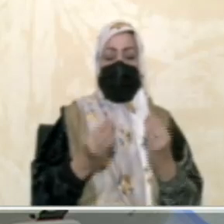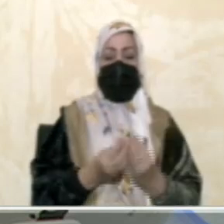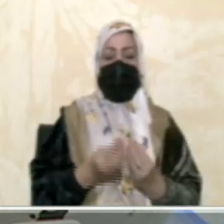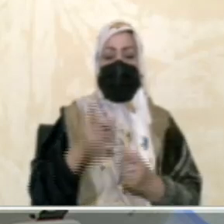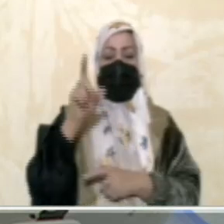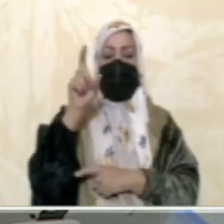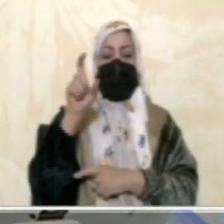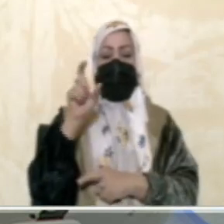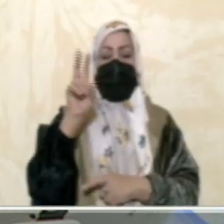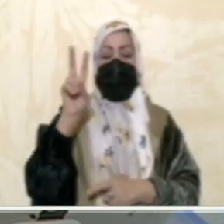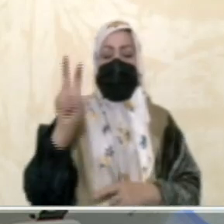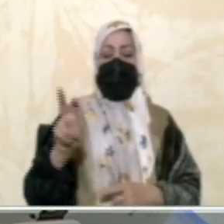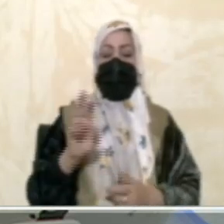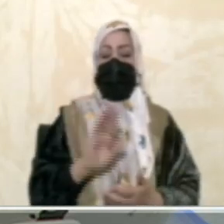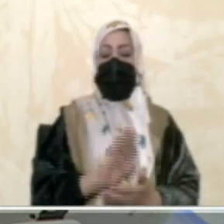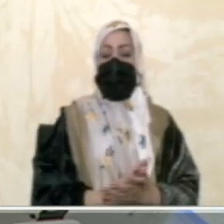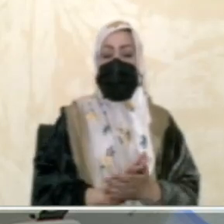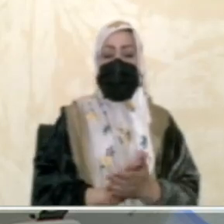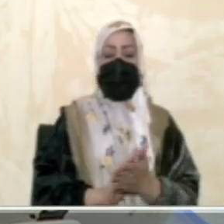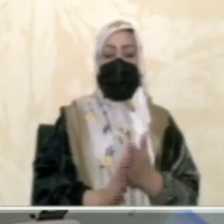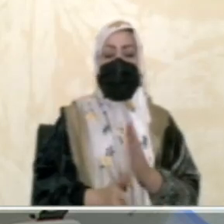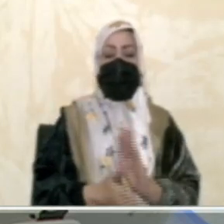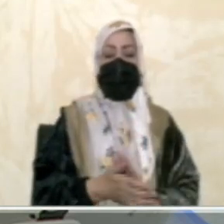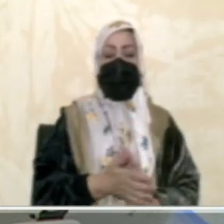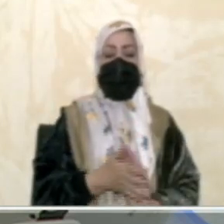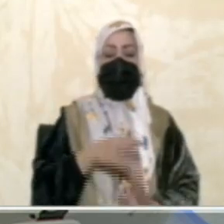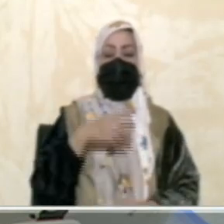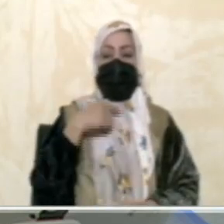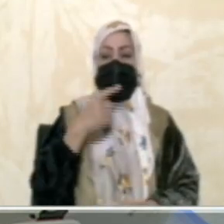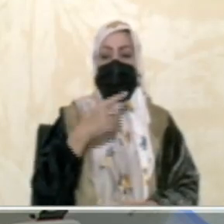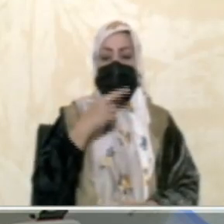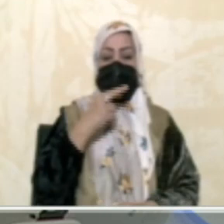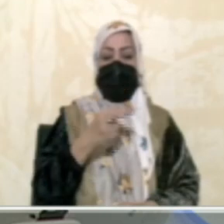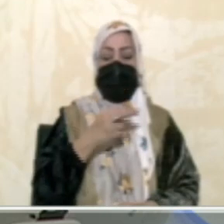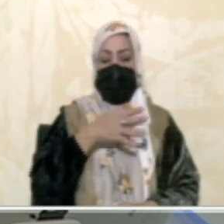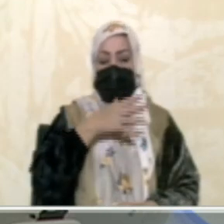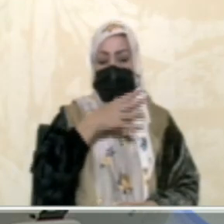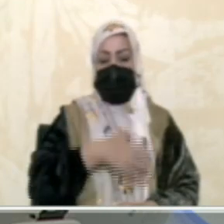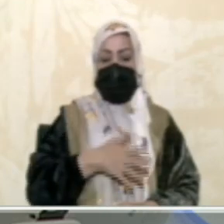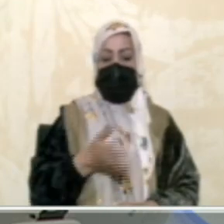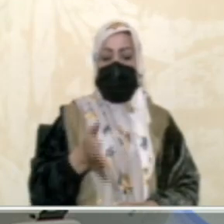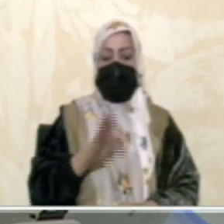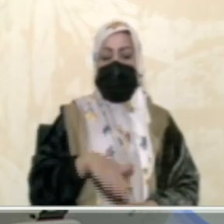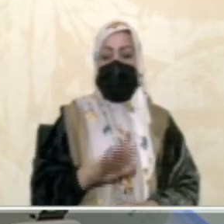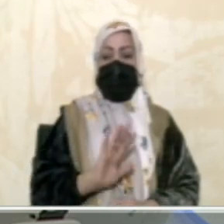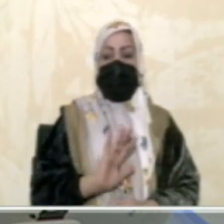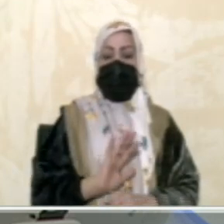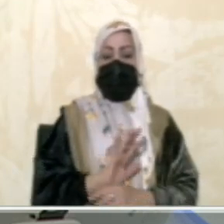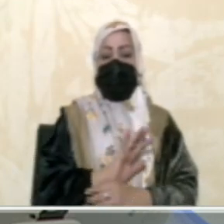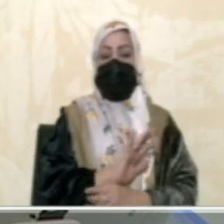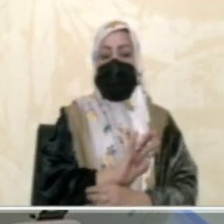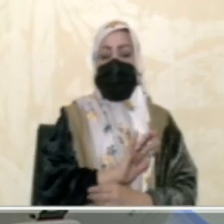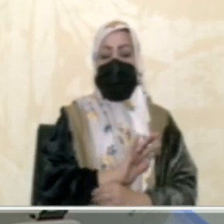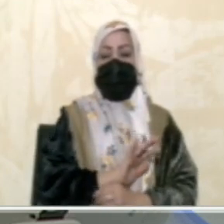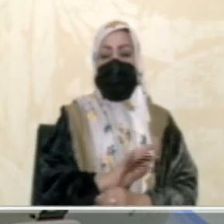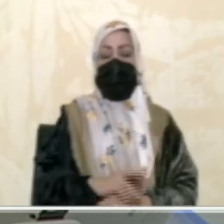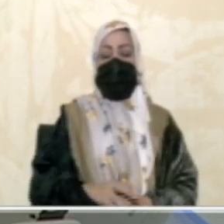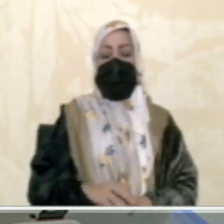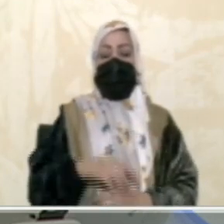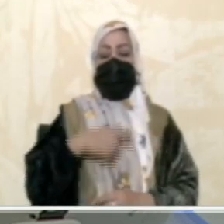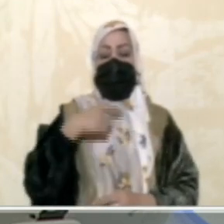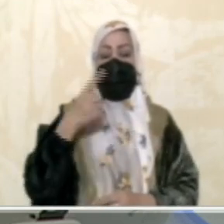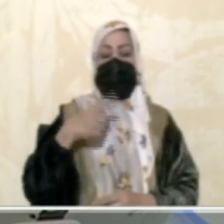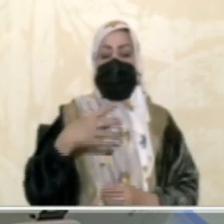لا تنعى ولا تذكر من المشايخ الا يعني من كان من كانوا راضين عنه